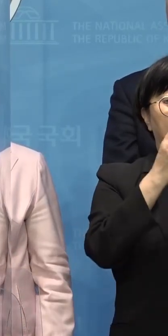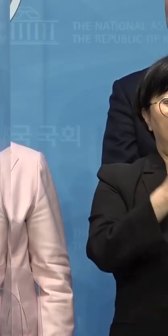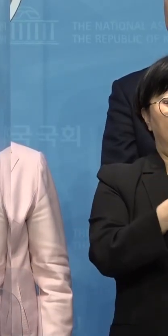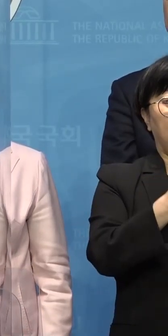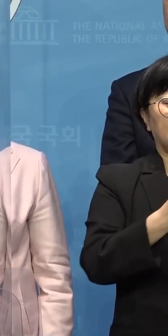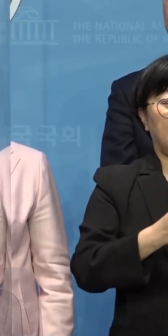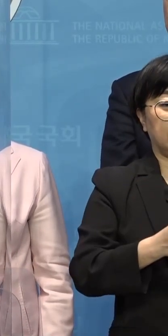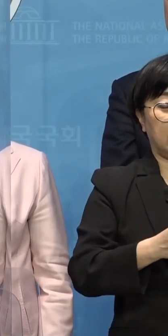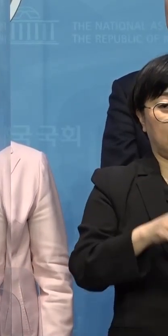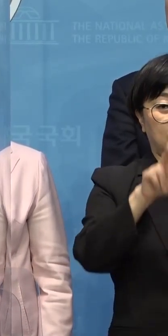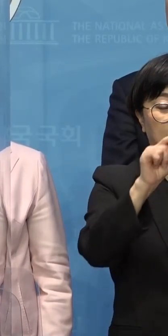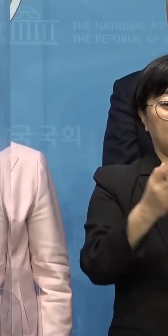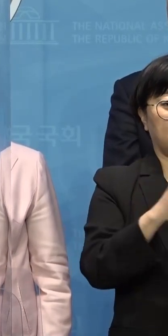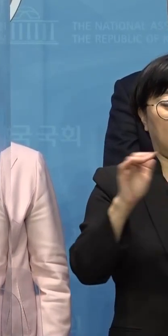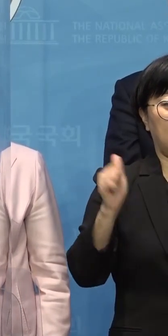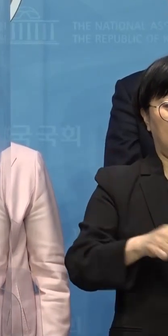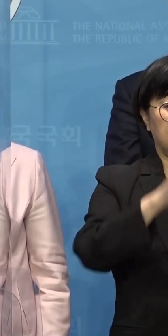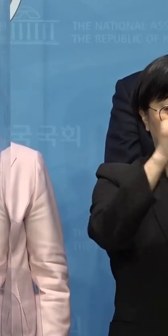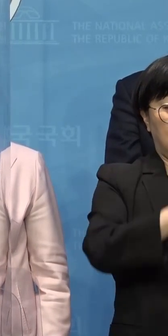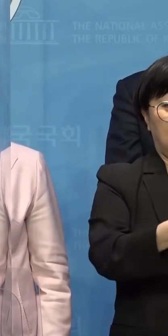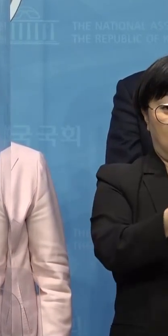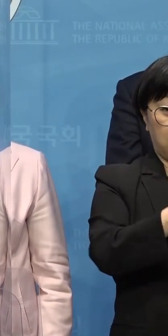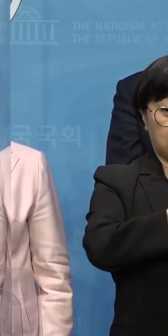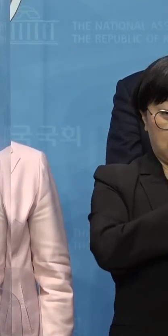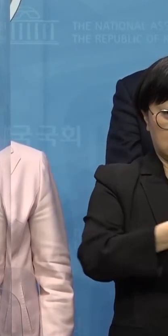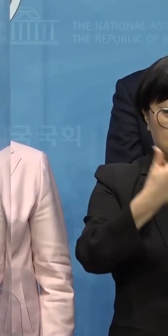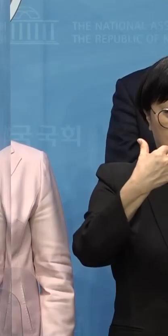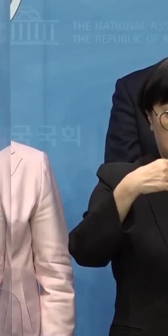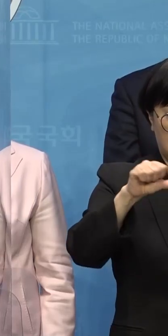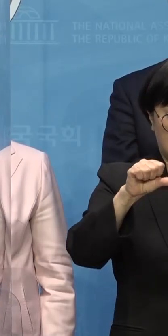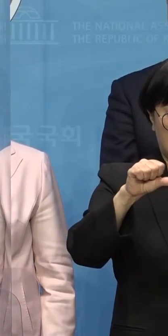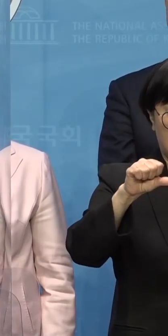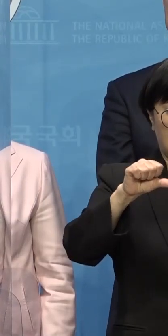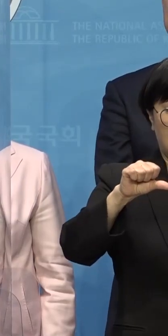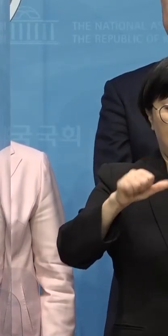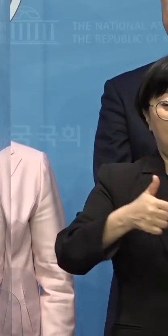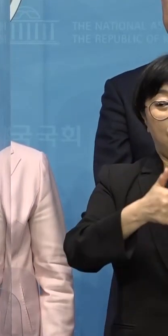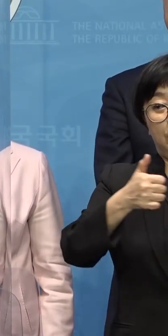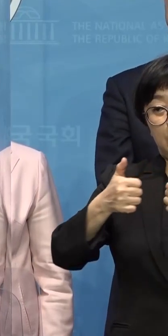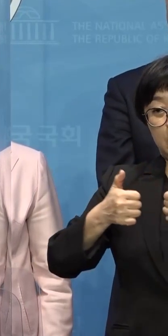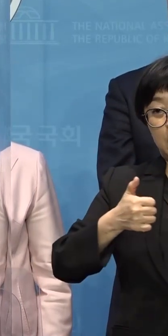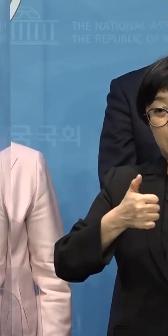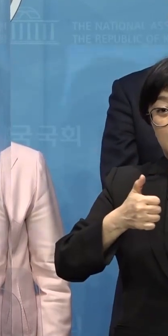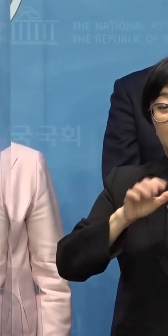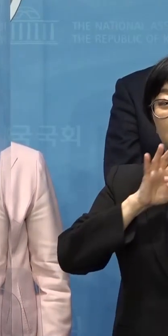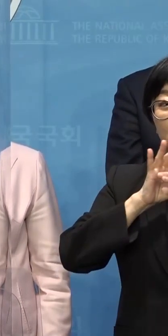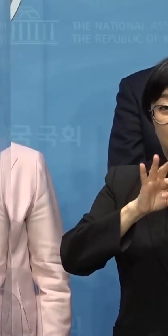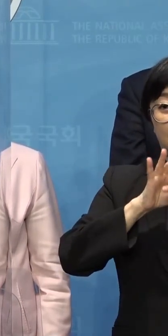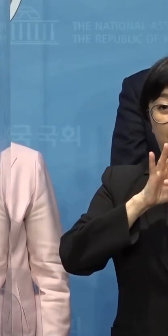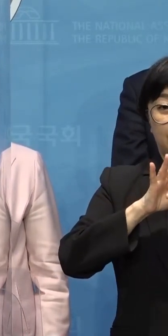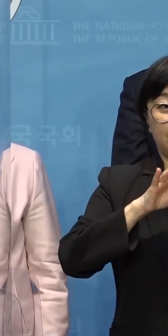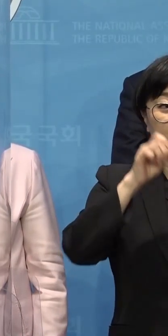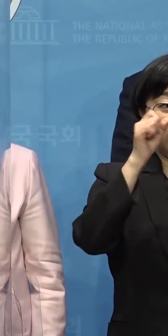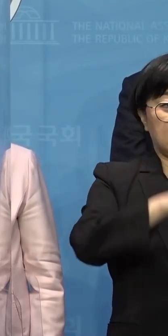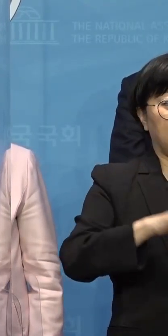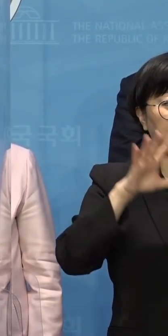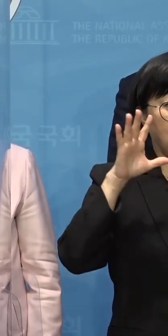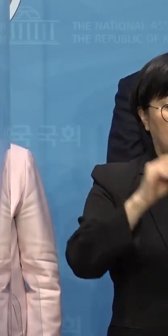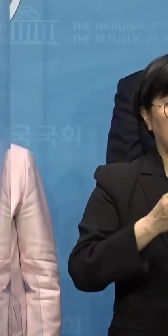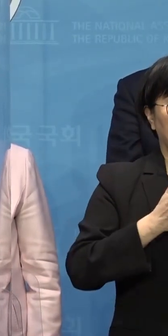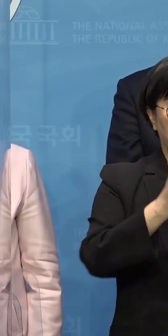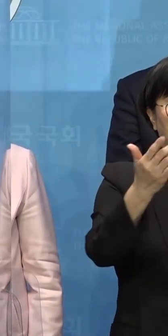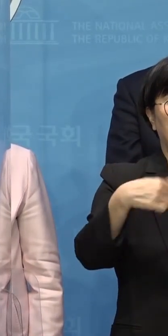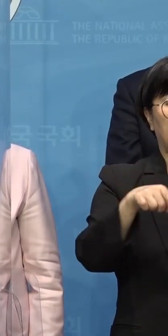제44조에 규정된 국회의원 불체포 특권을 포기하고 본인의 신상 발언을 통해 체포동의안